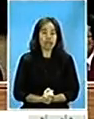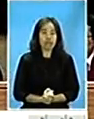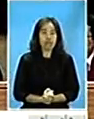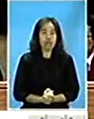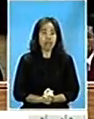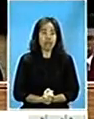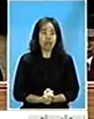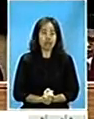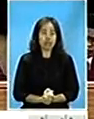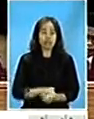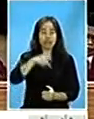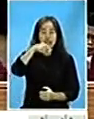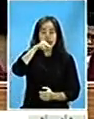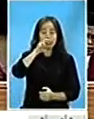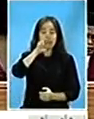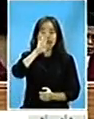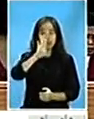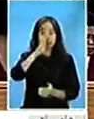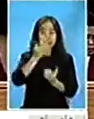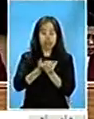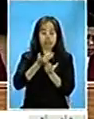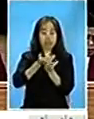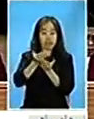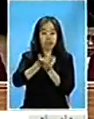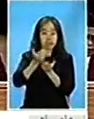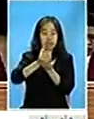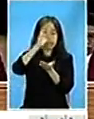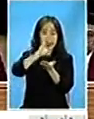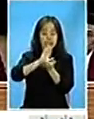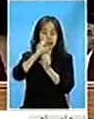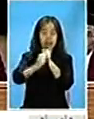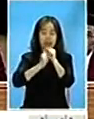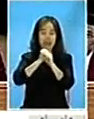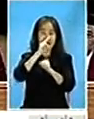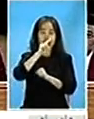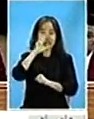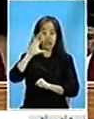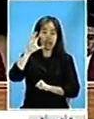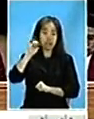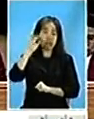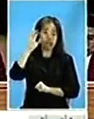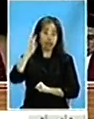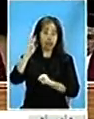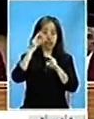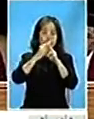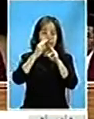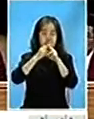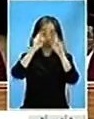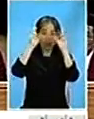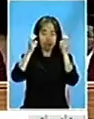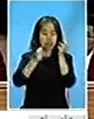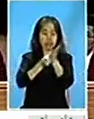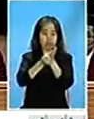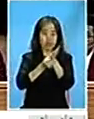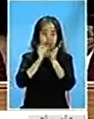ร่างพระราชบัญญัติงบประมาณรายจ่ายประจำปีงบประมาณพ.ศ. 2516ชื่อร่างพระราชบัญญัติไม่มีการแก้ไข